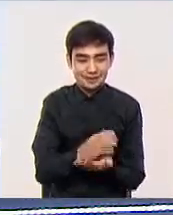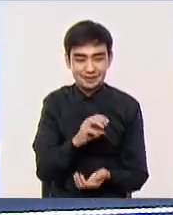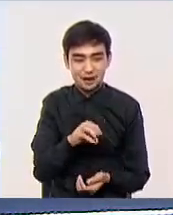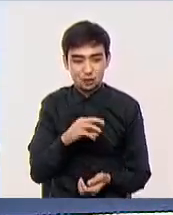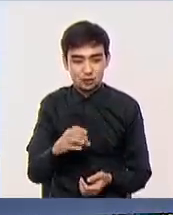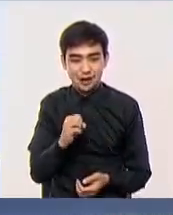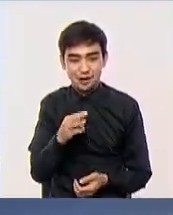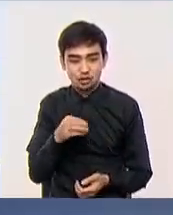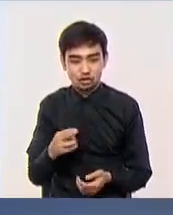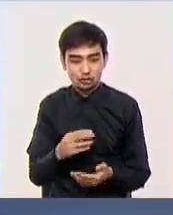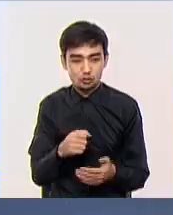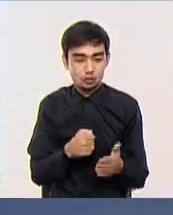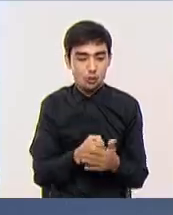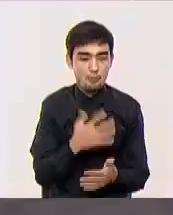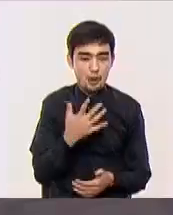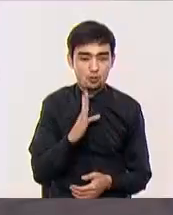лидера «Ашик», то и до 5 утра.